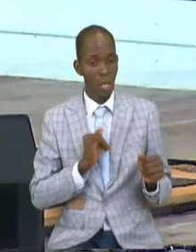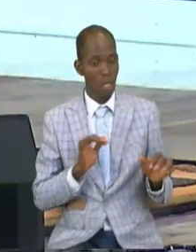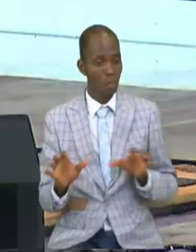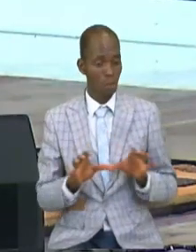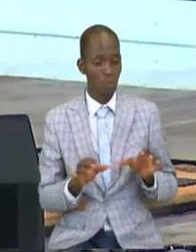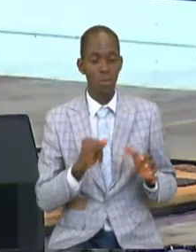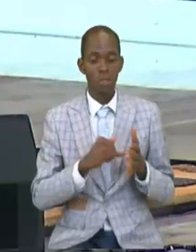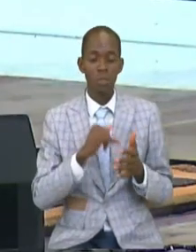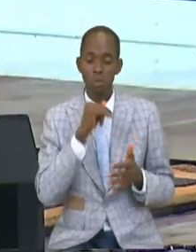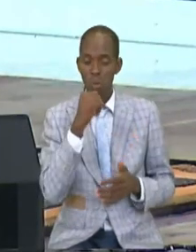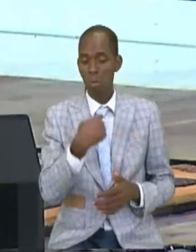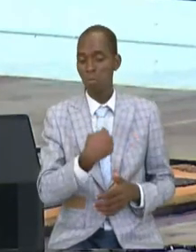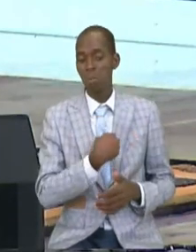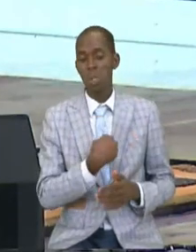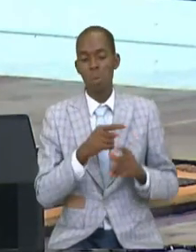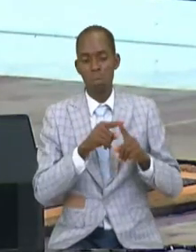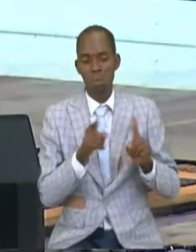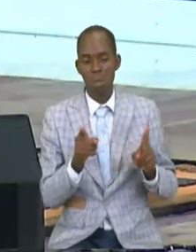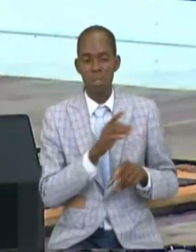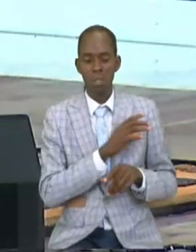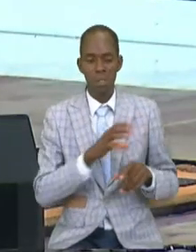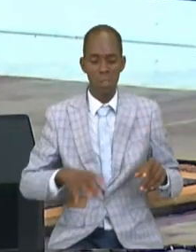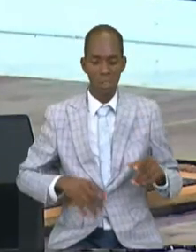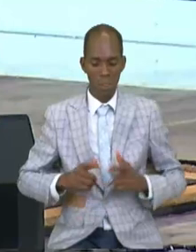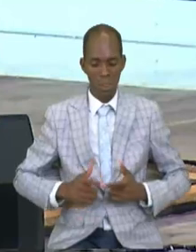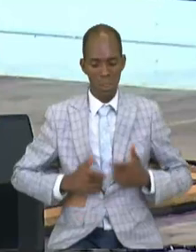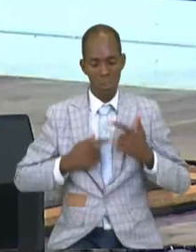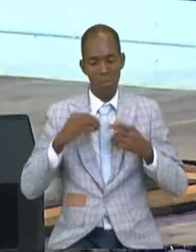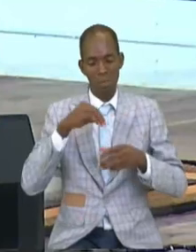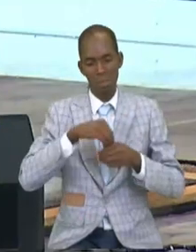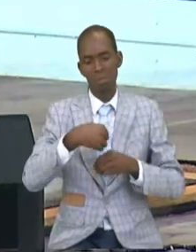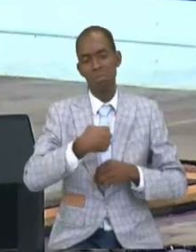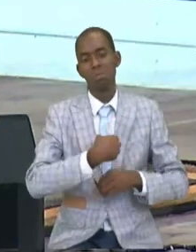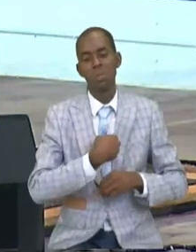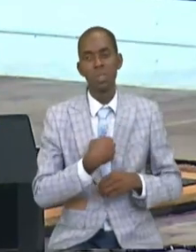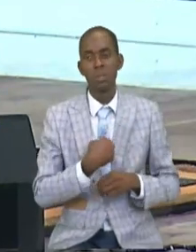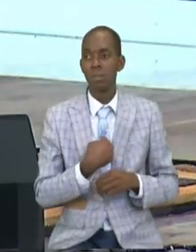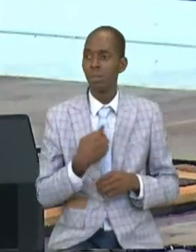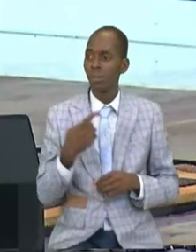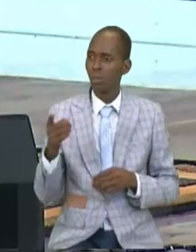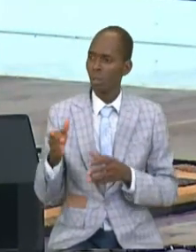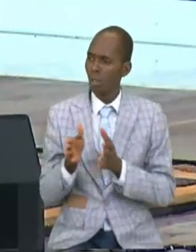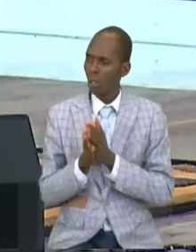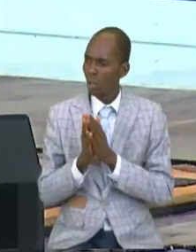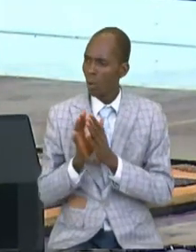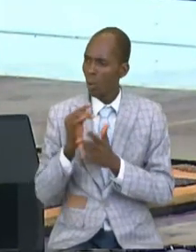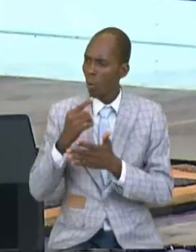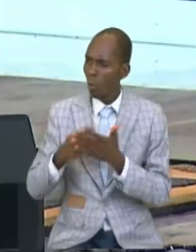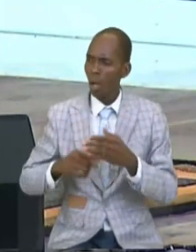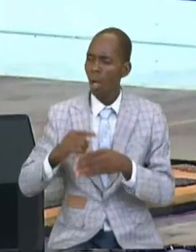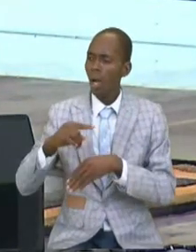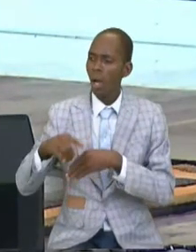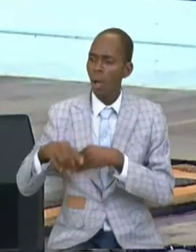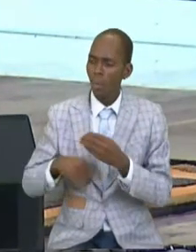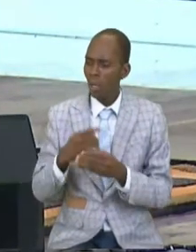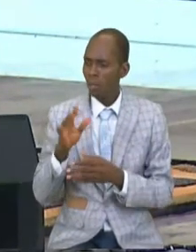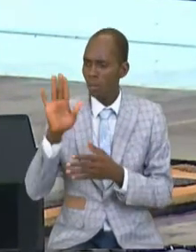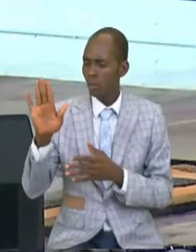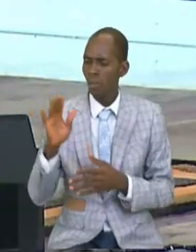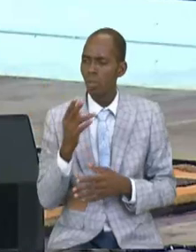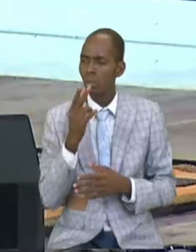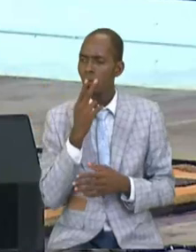fais, ce n'est pas moi qui le fais, que c'est Christ qui vit en moi. Tu dis, mais, et ceci que tu as dans la bouche